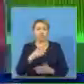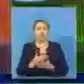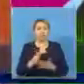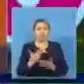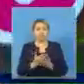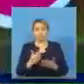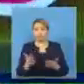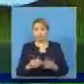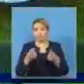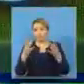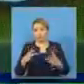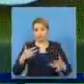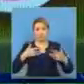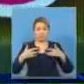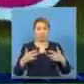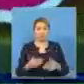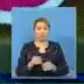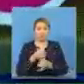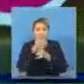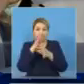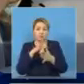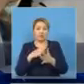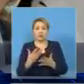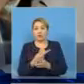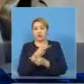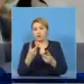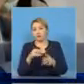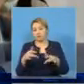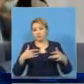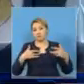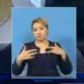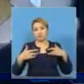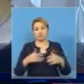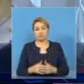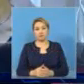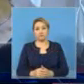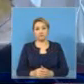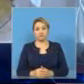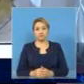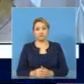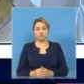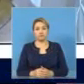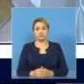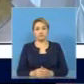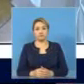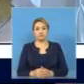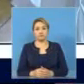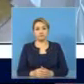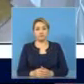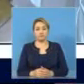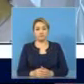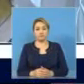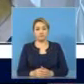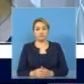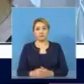не уступают обычным артистам. Невозможно не впечатлиться их выступлениями. В начале пути, конечно, было непросто.